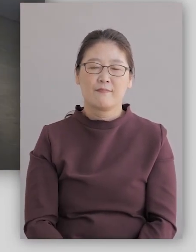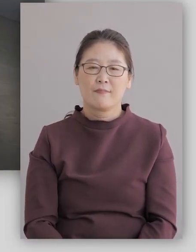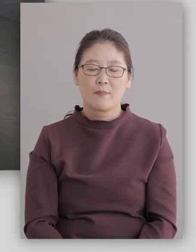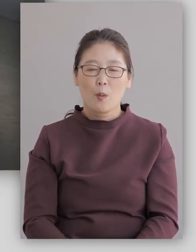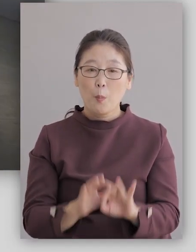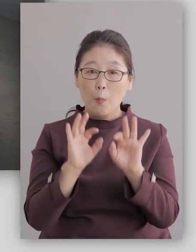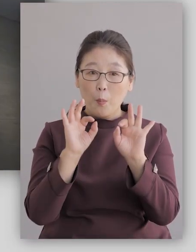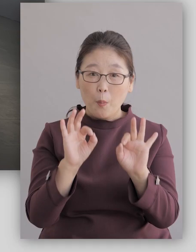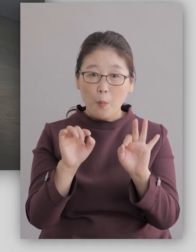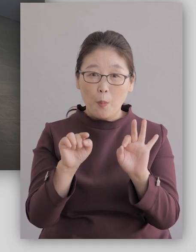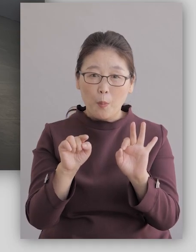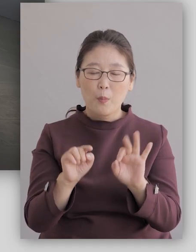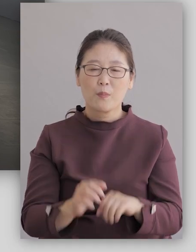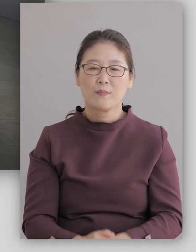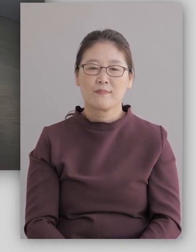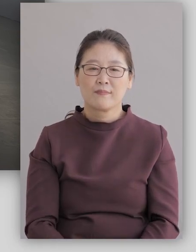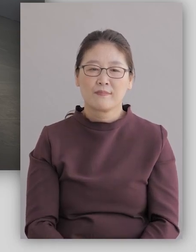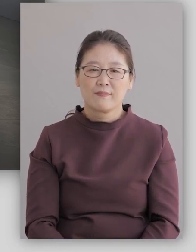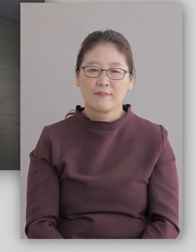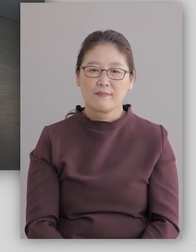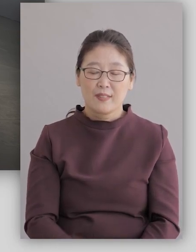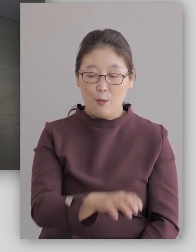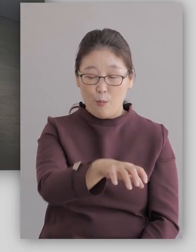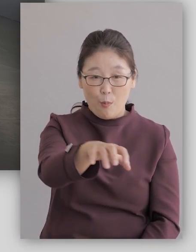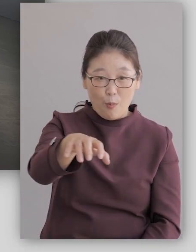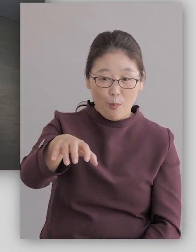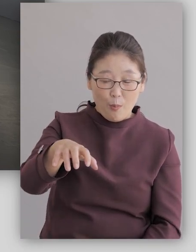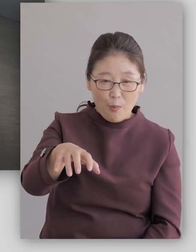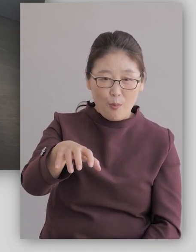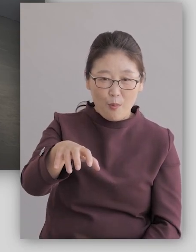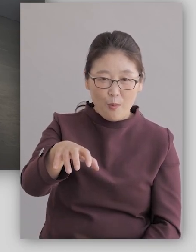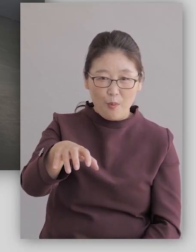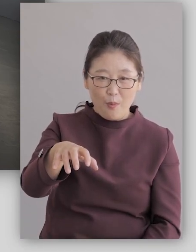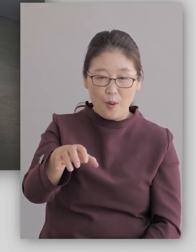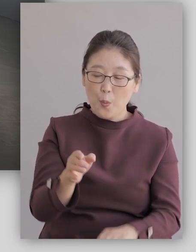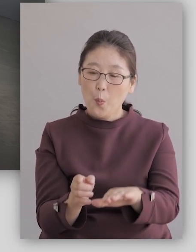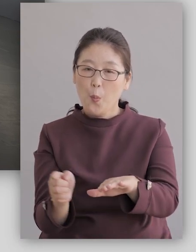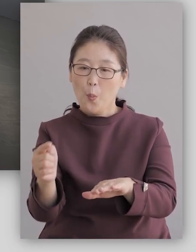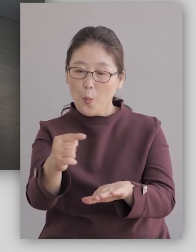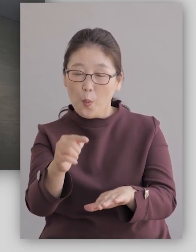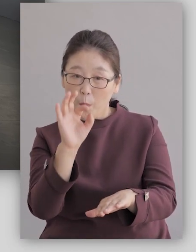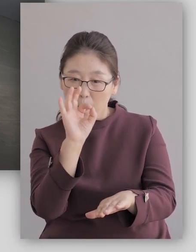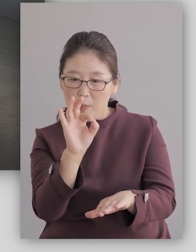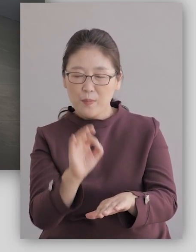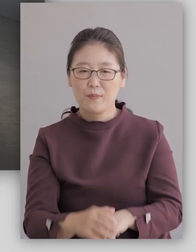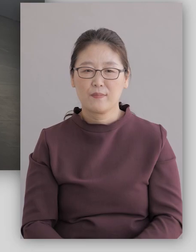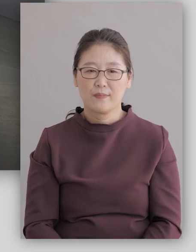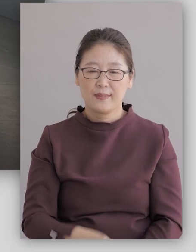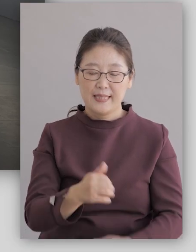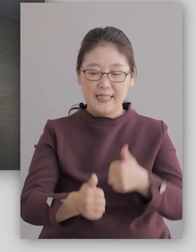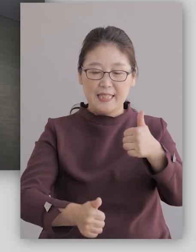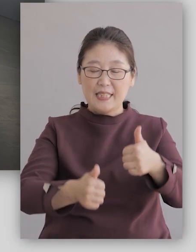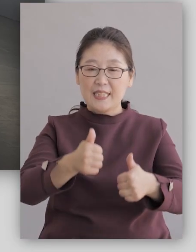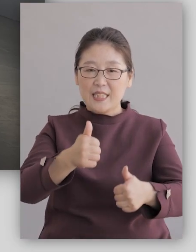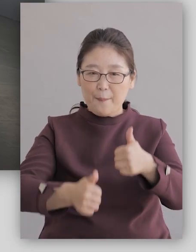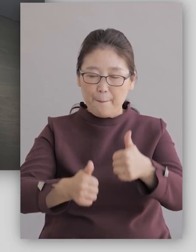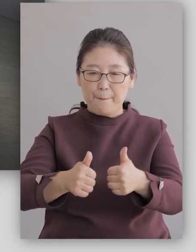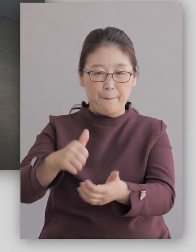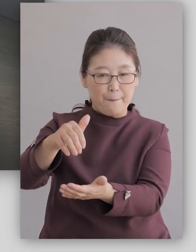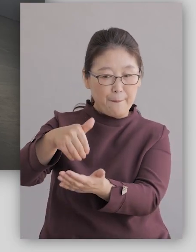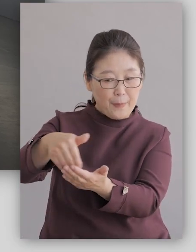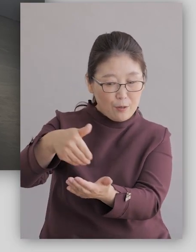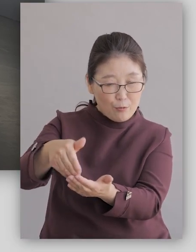살짝 이렇게 또 이 공간을 비틀어서 가게 되면 실험미술 쪽으로 지금